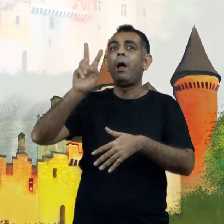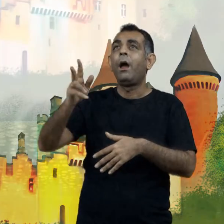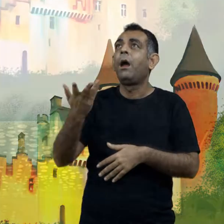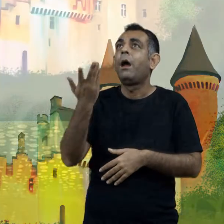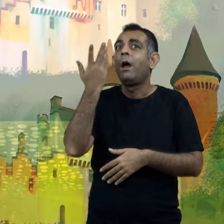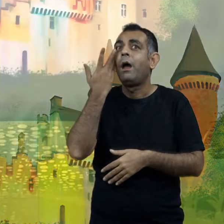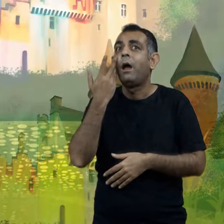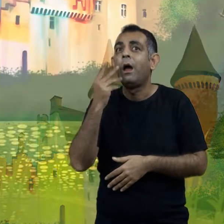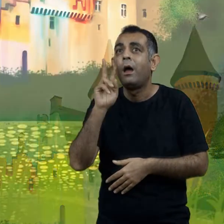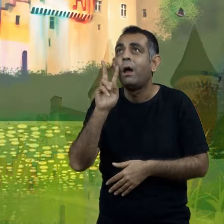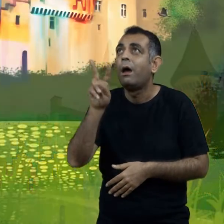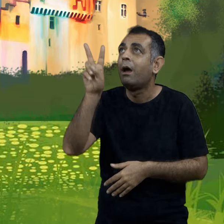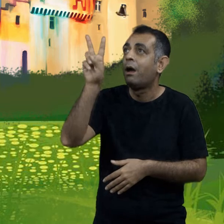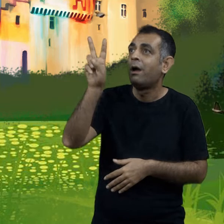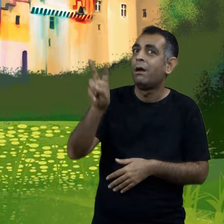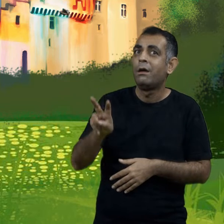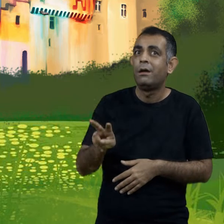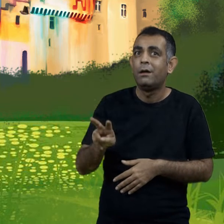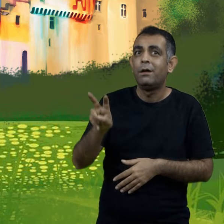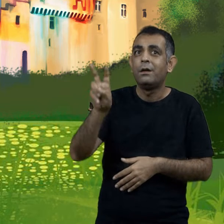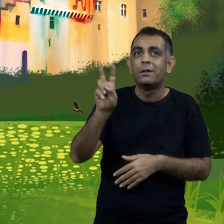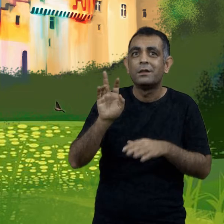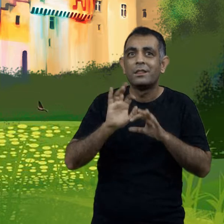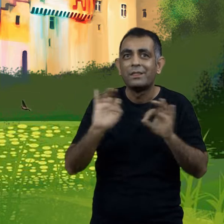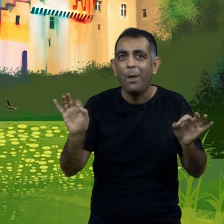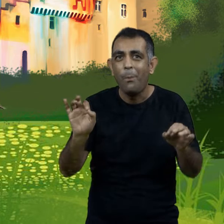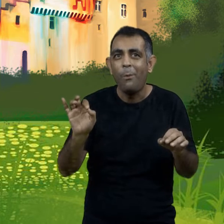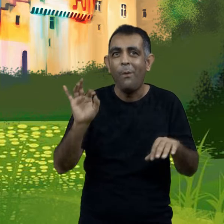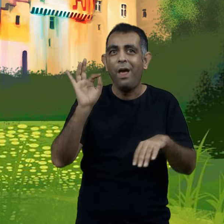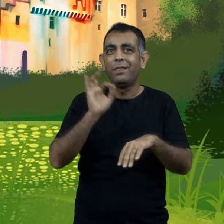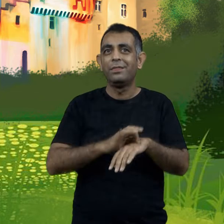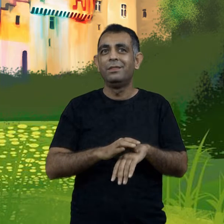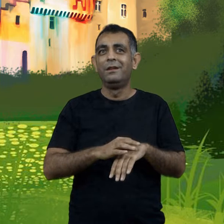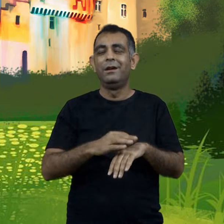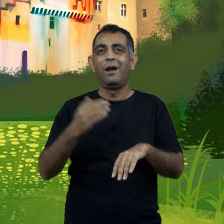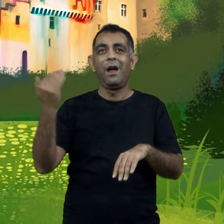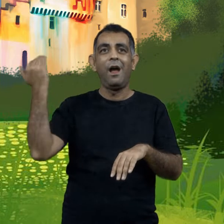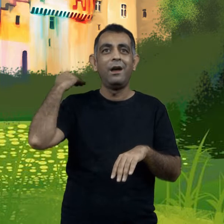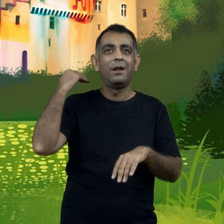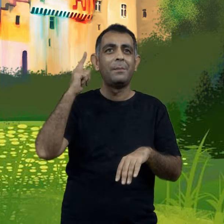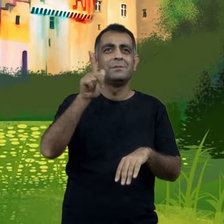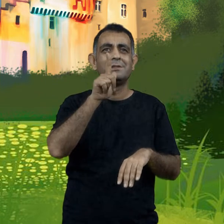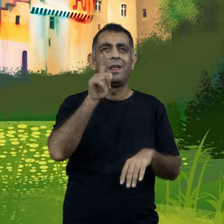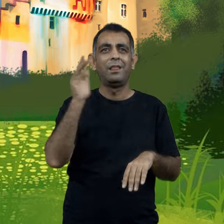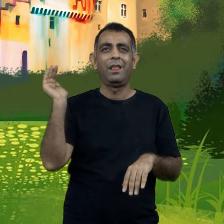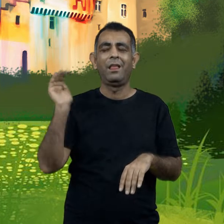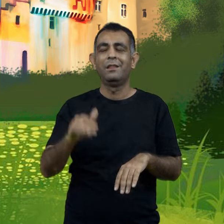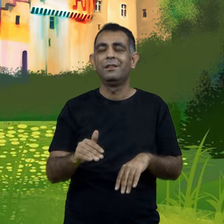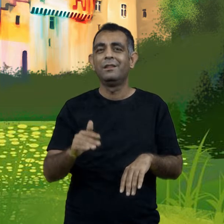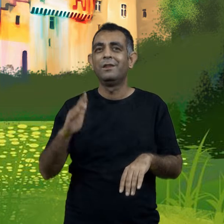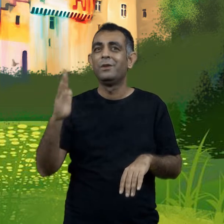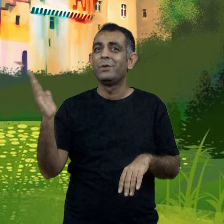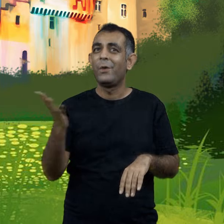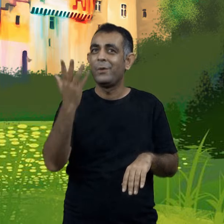gördüler. Hayranlıkla binayı incelemeye koyuldular. İşte o anda arkadan bir ses